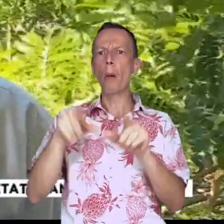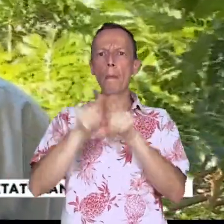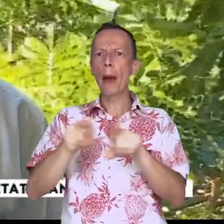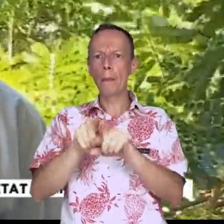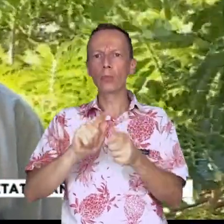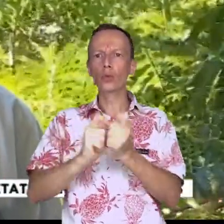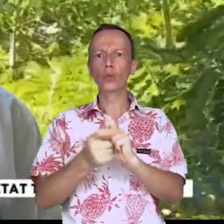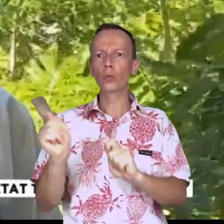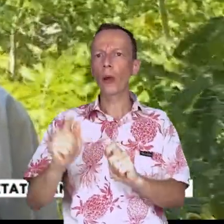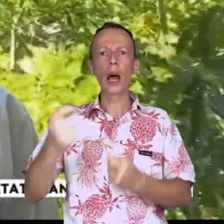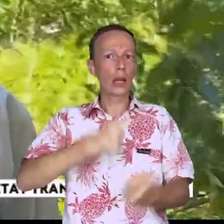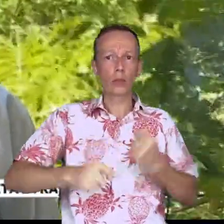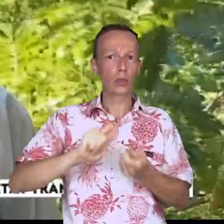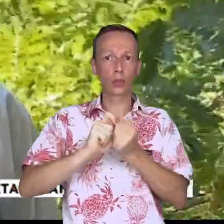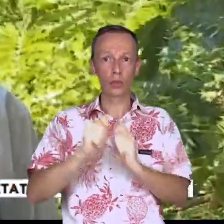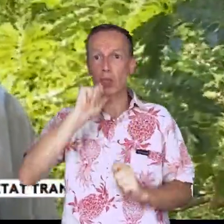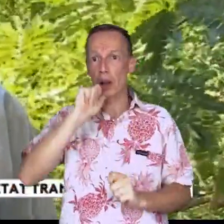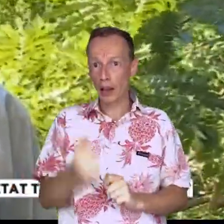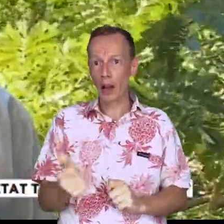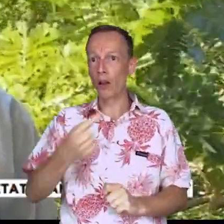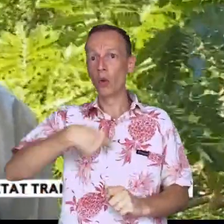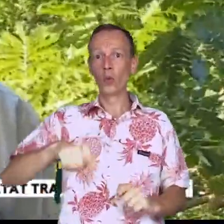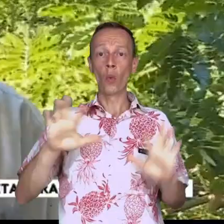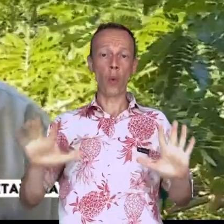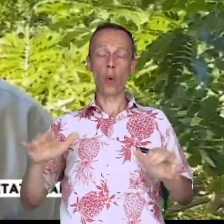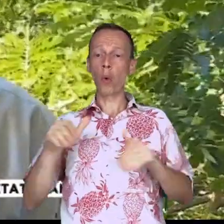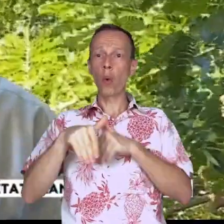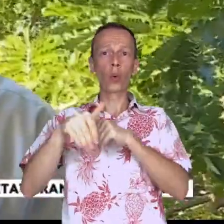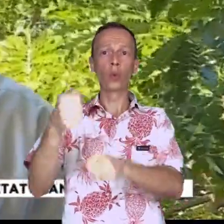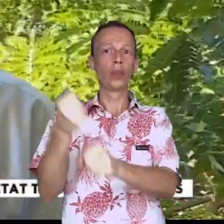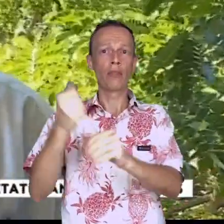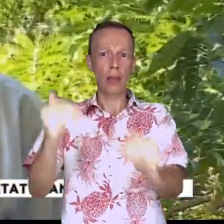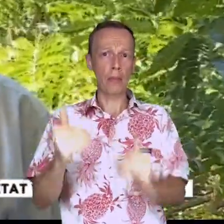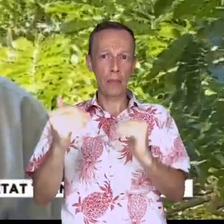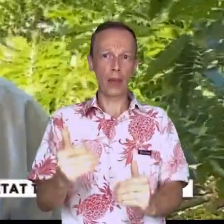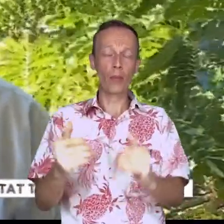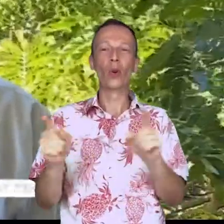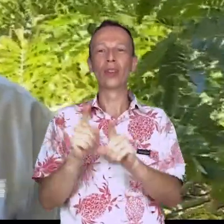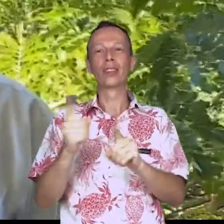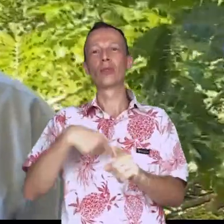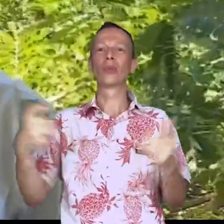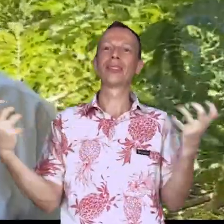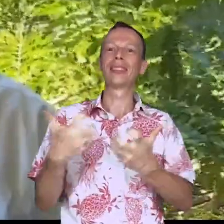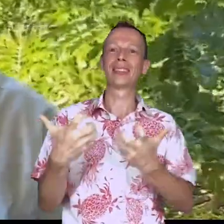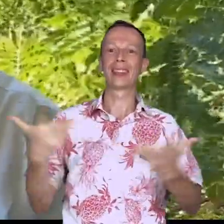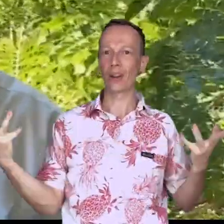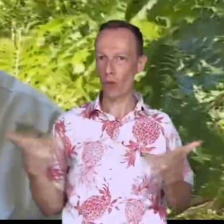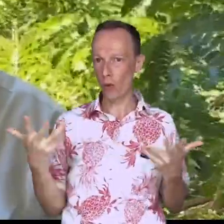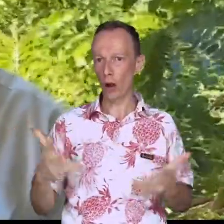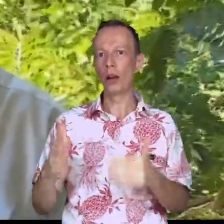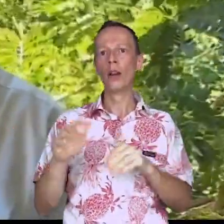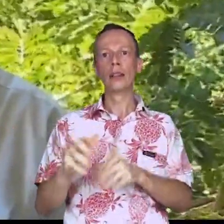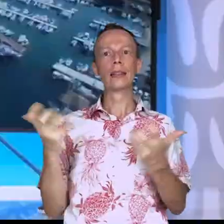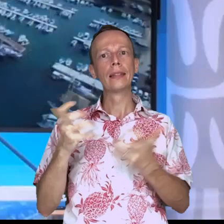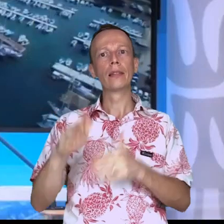de continuer à assurer la maintenance des installations et la sécurité aéronautique et les services aux passagers que nous assurons aujourd'hui dans ces 3